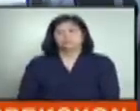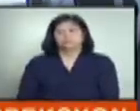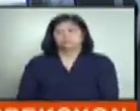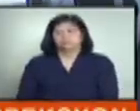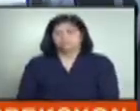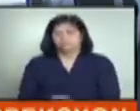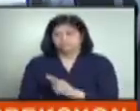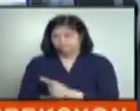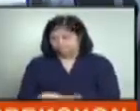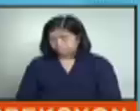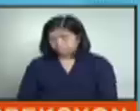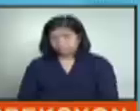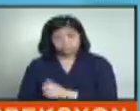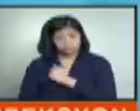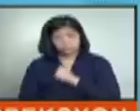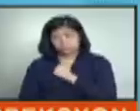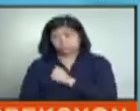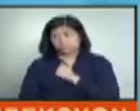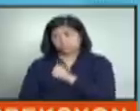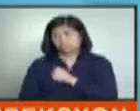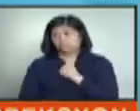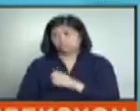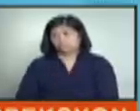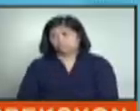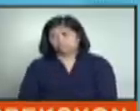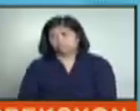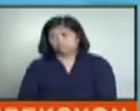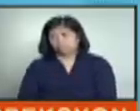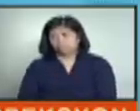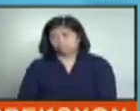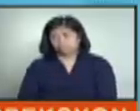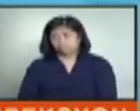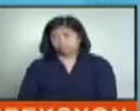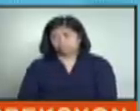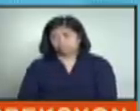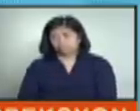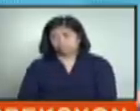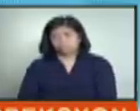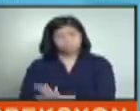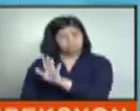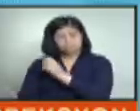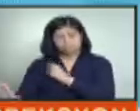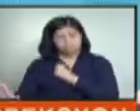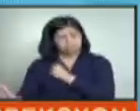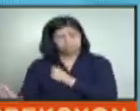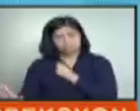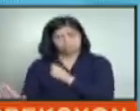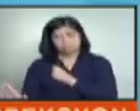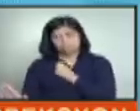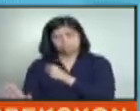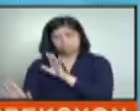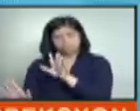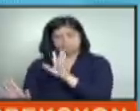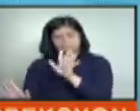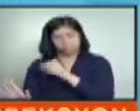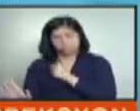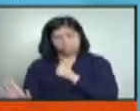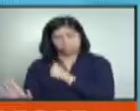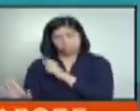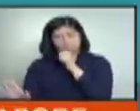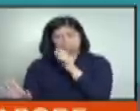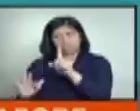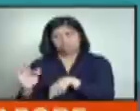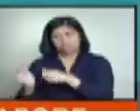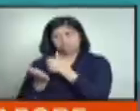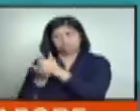Di ba, sir? Pasensya na, sir. Kung ano nila yung pa sa payroll eh. Yung pasensya nila, na sir. Pa sa payroll. Hindi sir, nila. Hindi kita